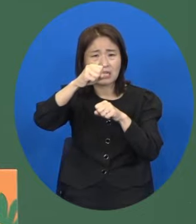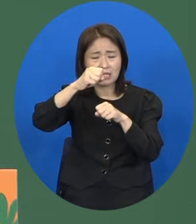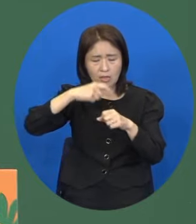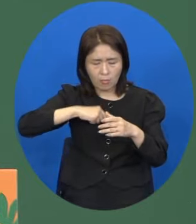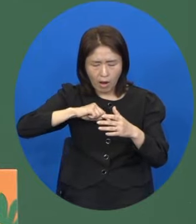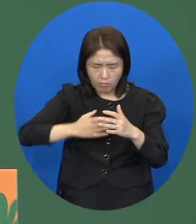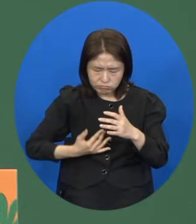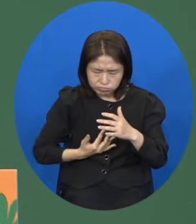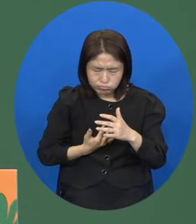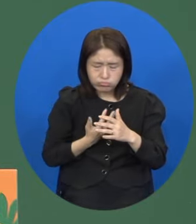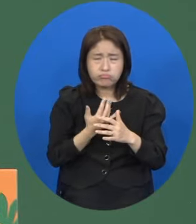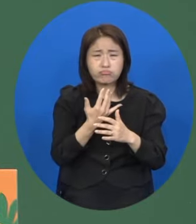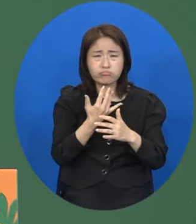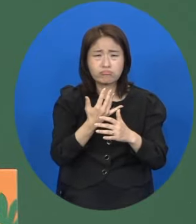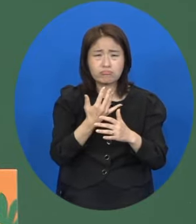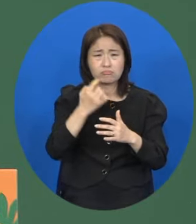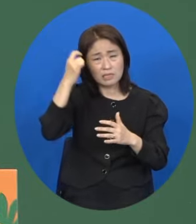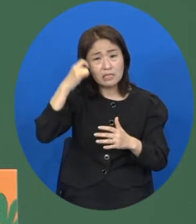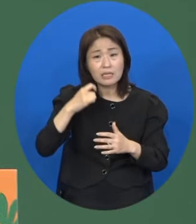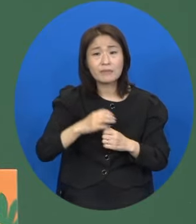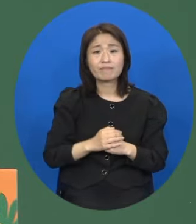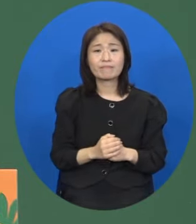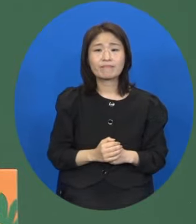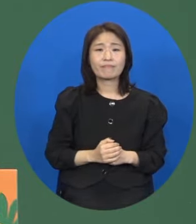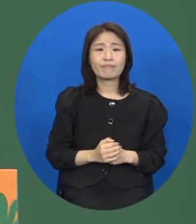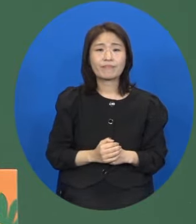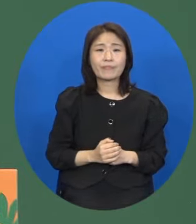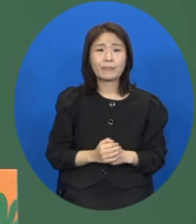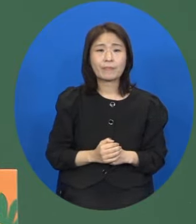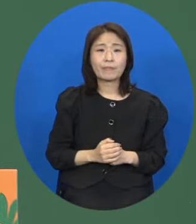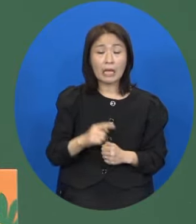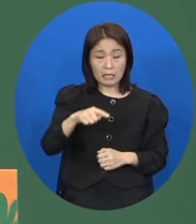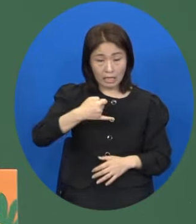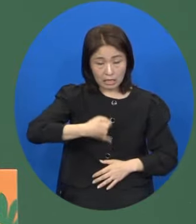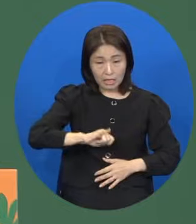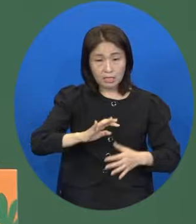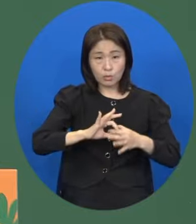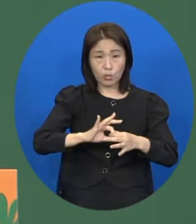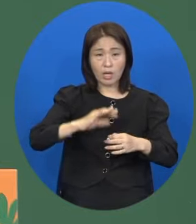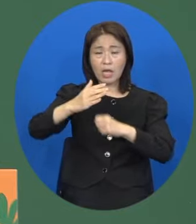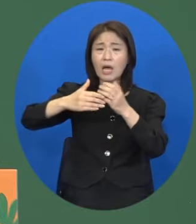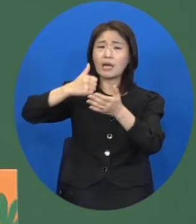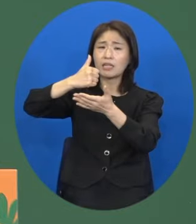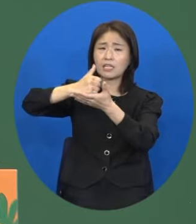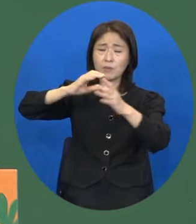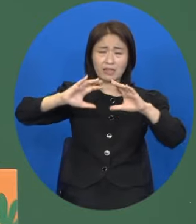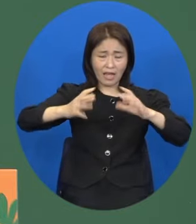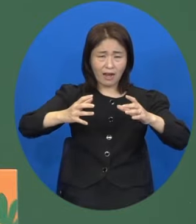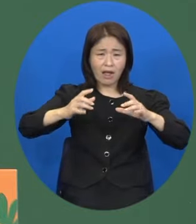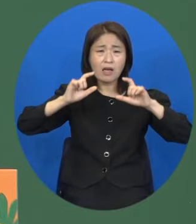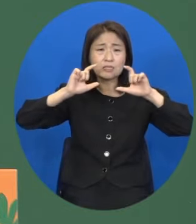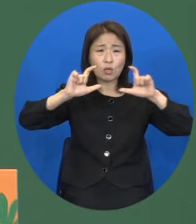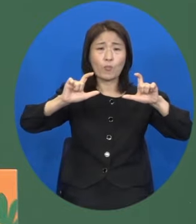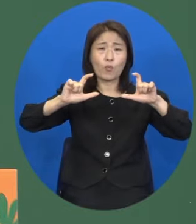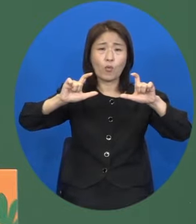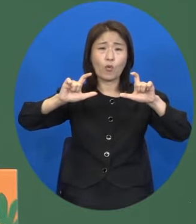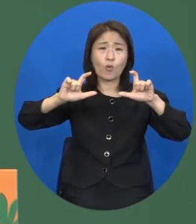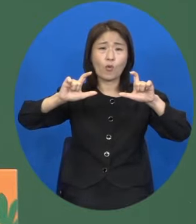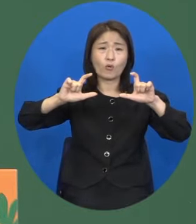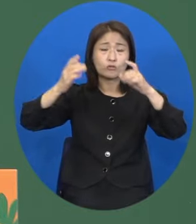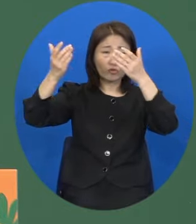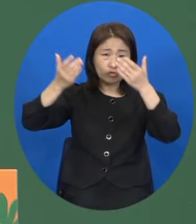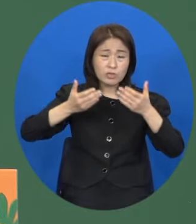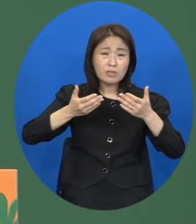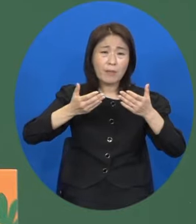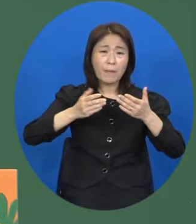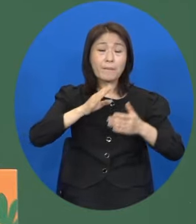들려지기 시작했습니다. 앞으로 딸을 통해 하나님 나라를 선포하게 할 것인데 나의 손과